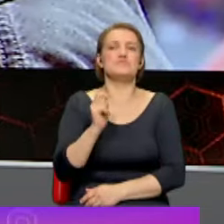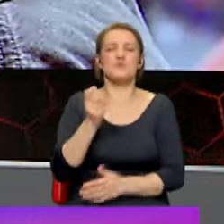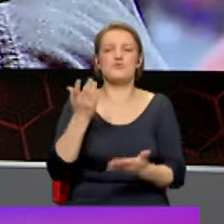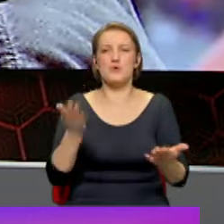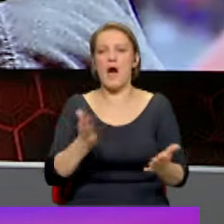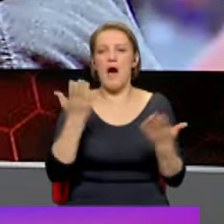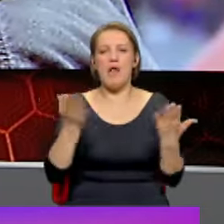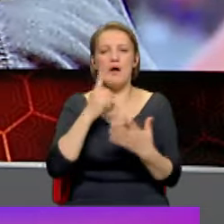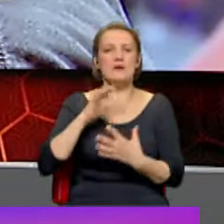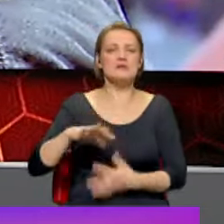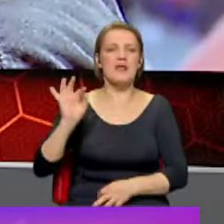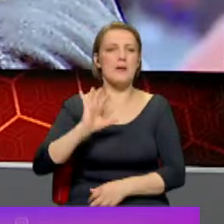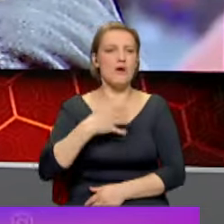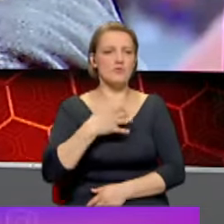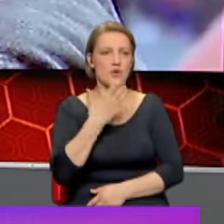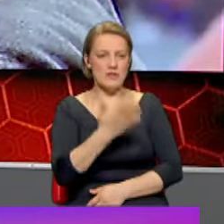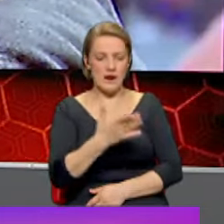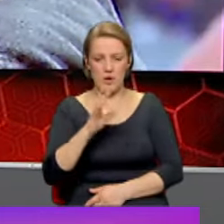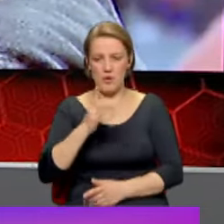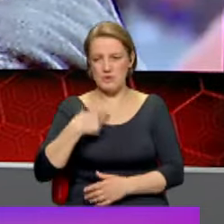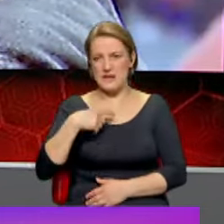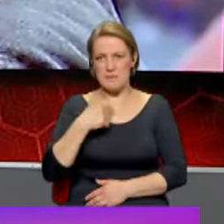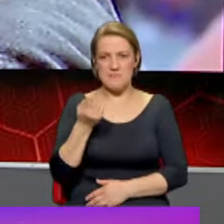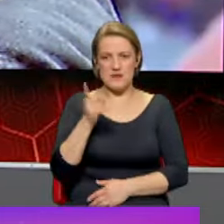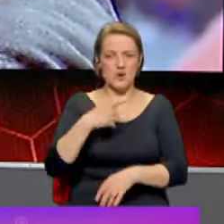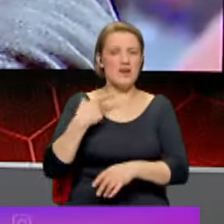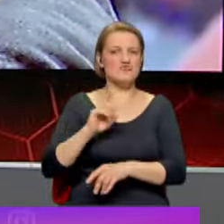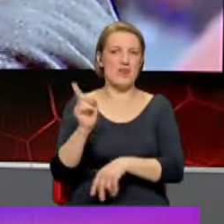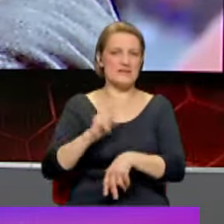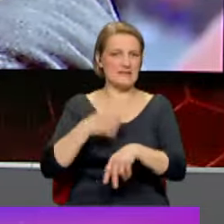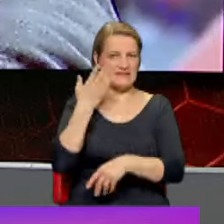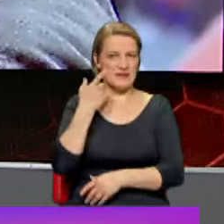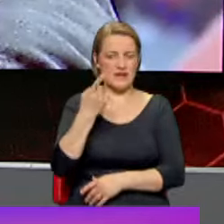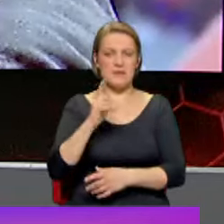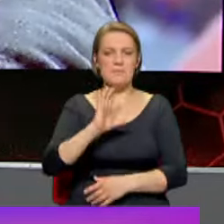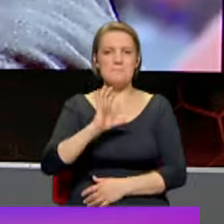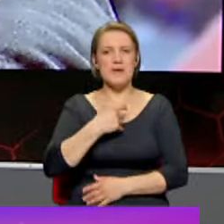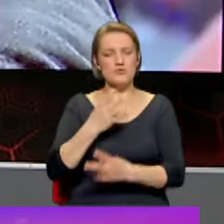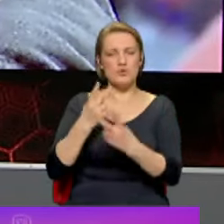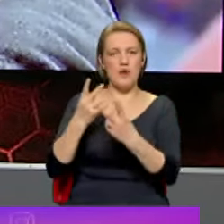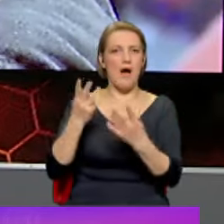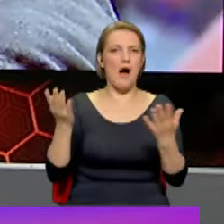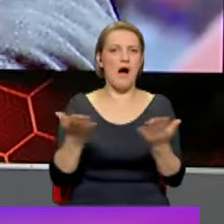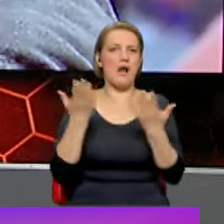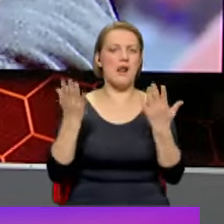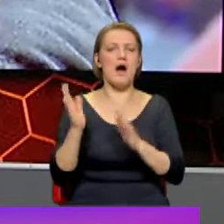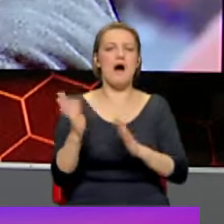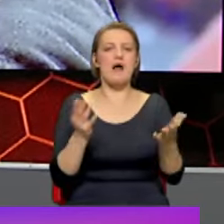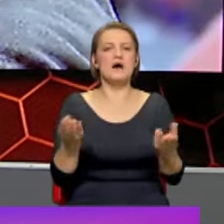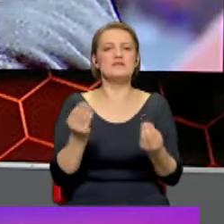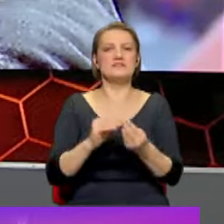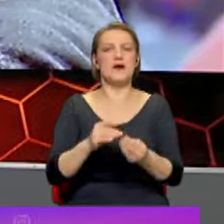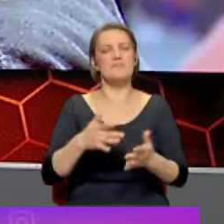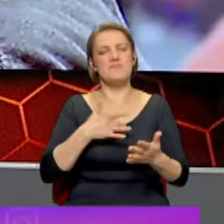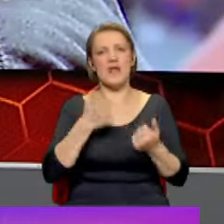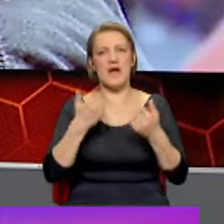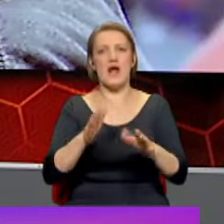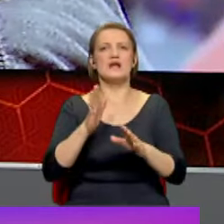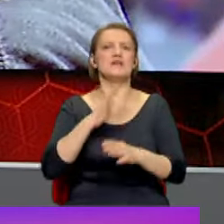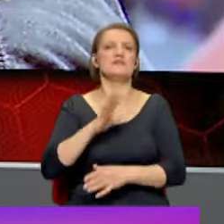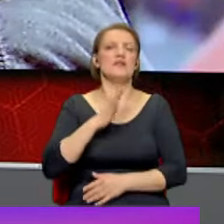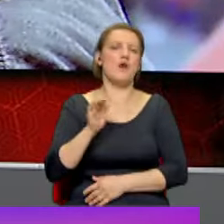Hala insanlarda, işverenlerde, özellikle birazdan Çalar Saat'te izleyeceksiniz, işveren cephesinden hala ara zamdan fedakarlık